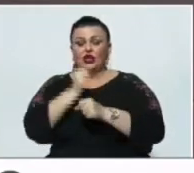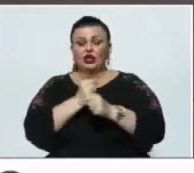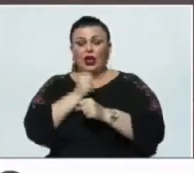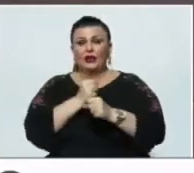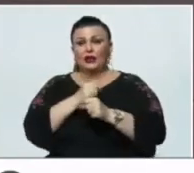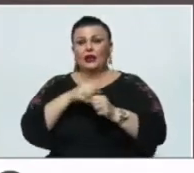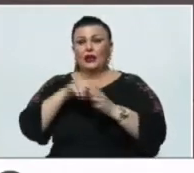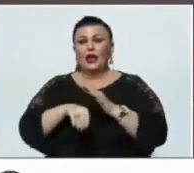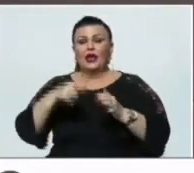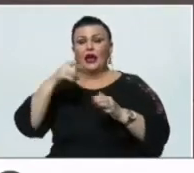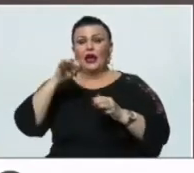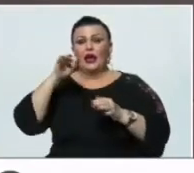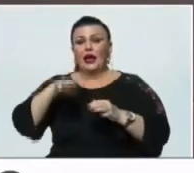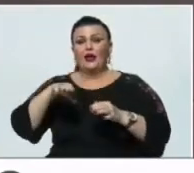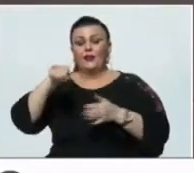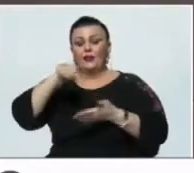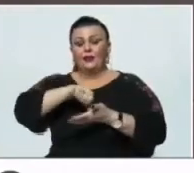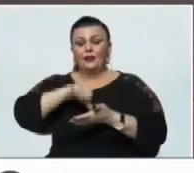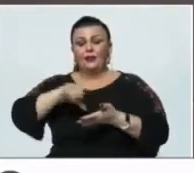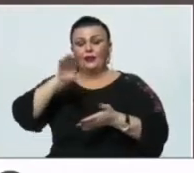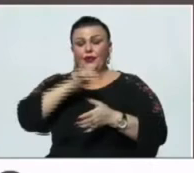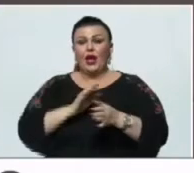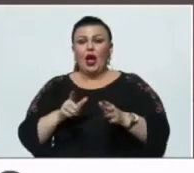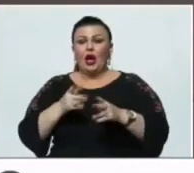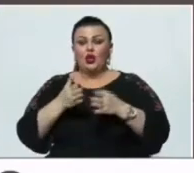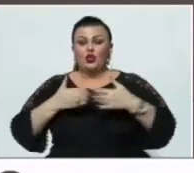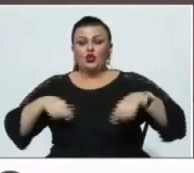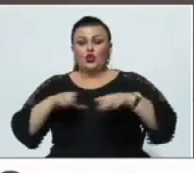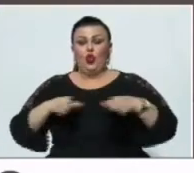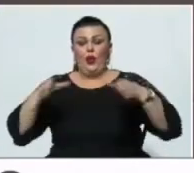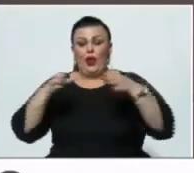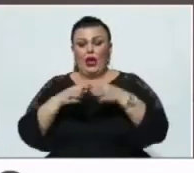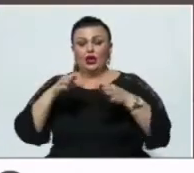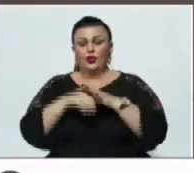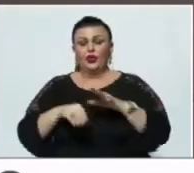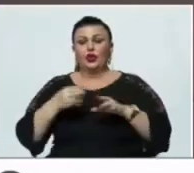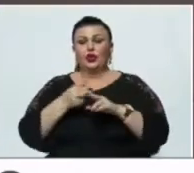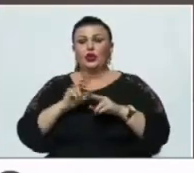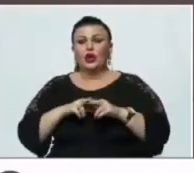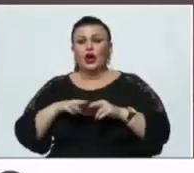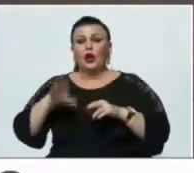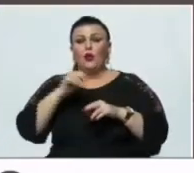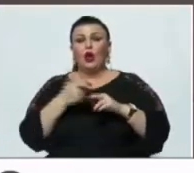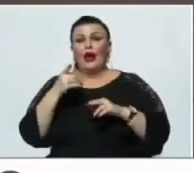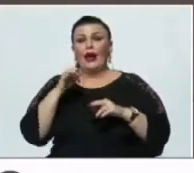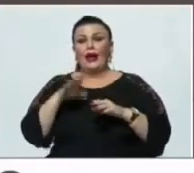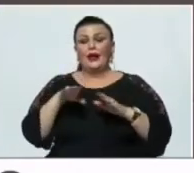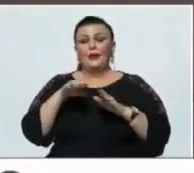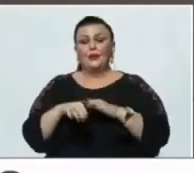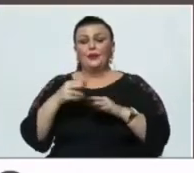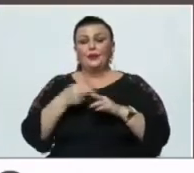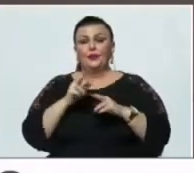Miqrasiya könüllərinin himninin təqdimatı üçün bura toplaşmışıq və mən fürsətdən istifadə edib bu himnin ərsiyə